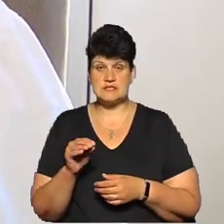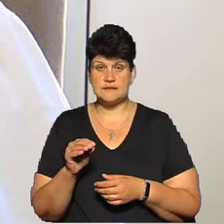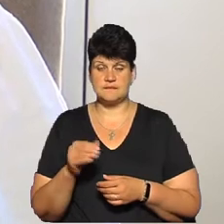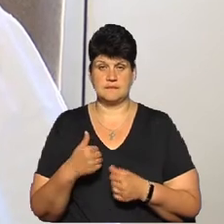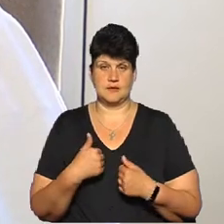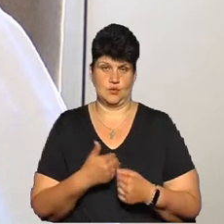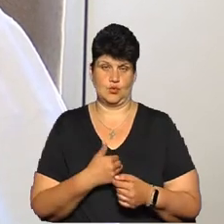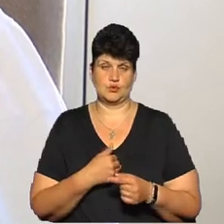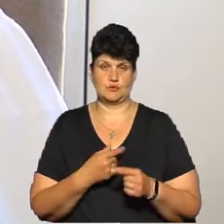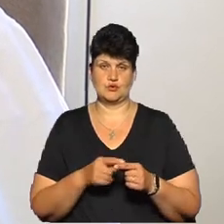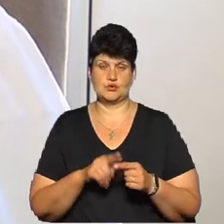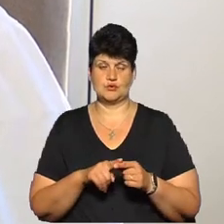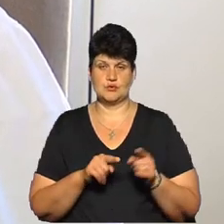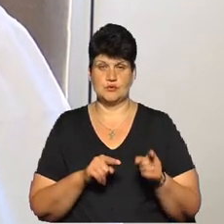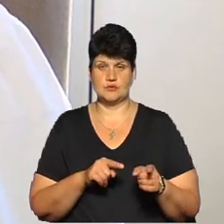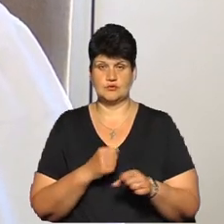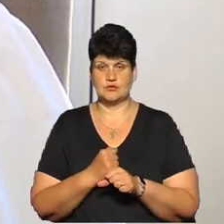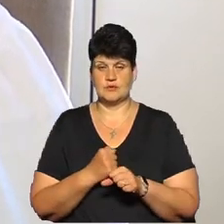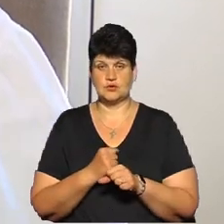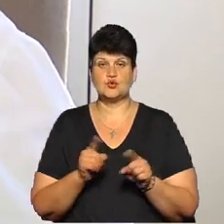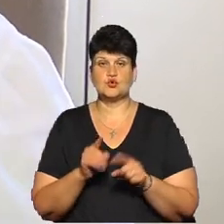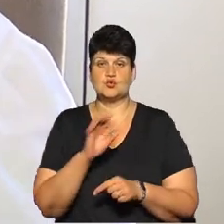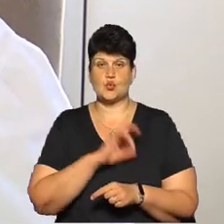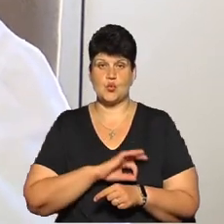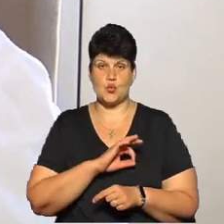хочемо з цього все зробити щось корисне,